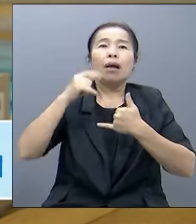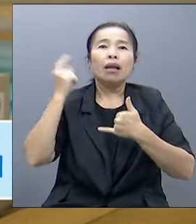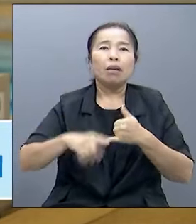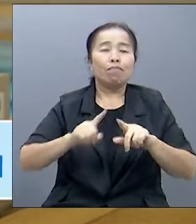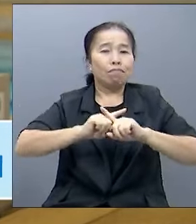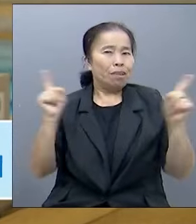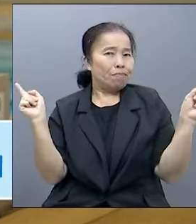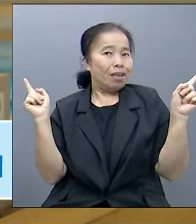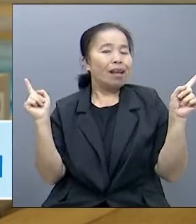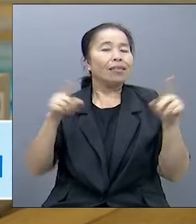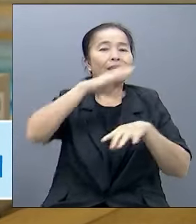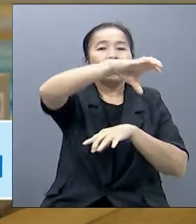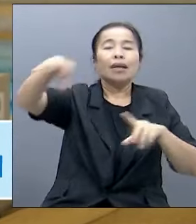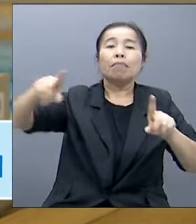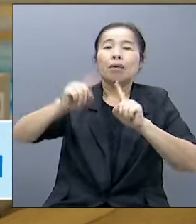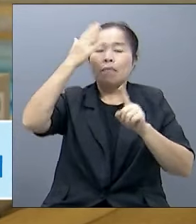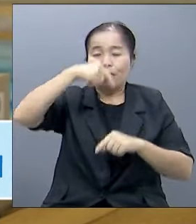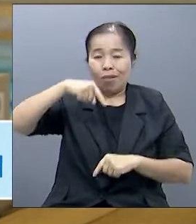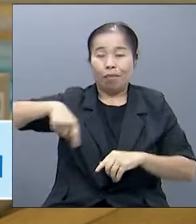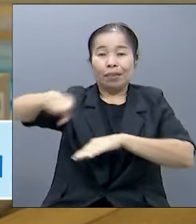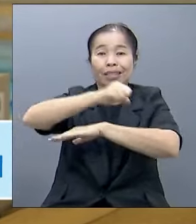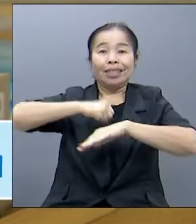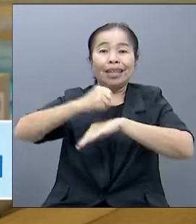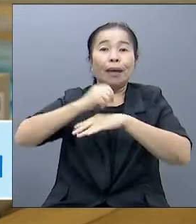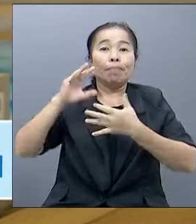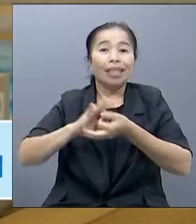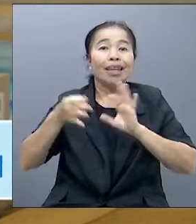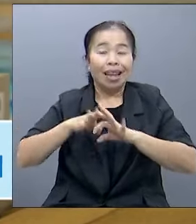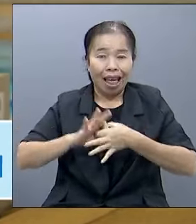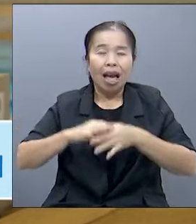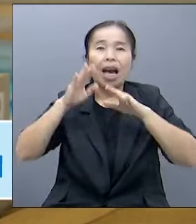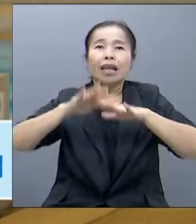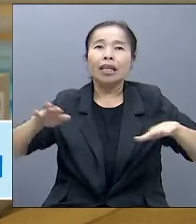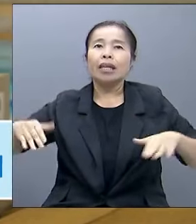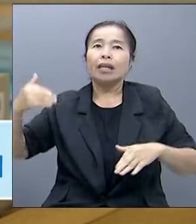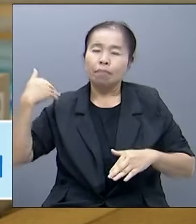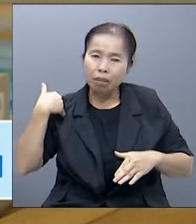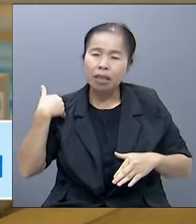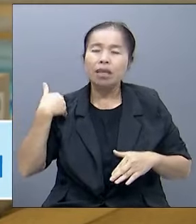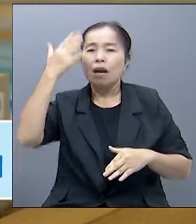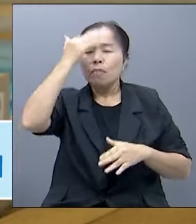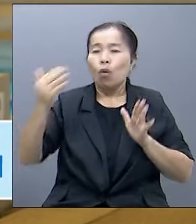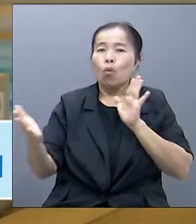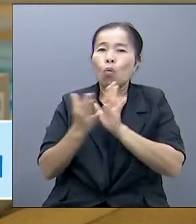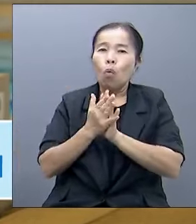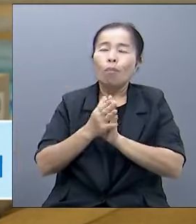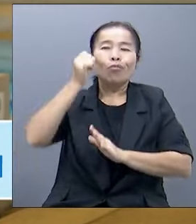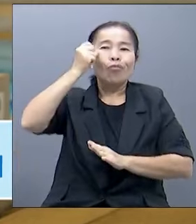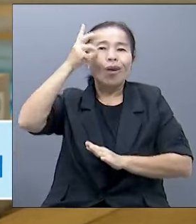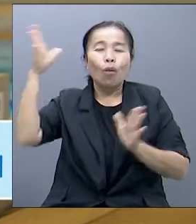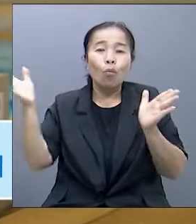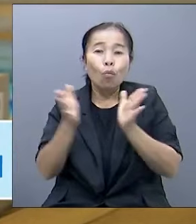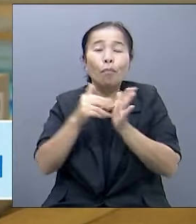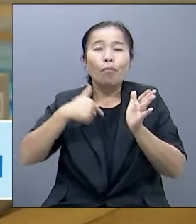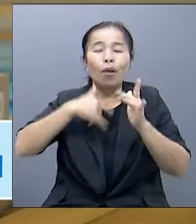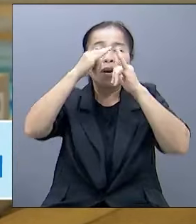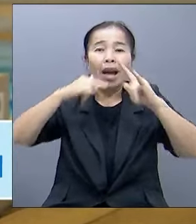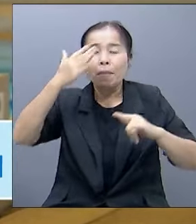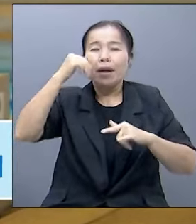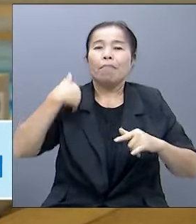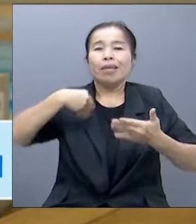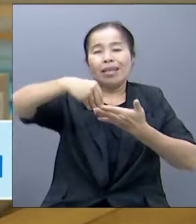ทำเพราะเราเป็นสนามกีฬาเด็กๆช่วงกลางวันที่ใช้ชีวิตอยู่กับเราเนี่ยเขาจะได้มีการเรียนว่ายน้ำเ